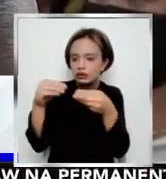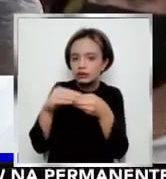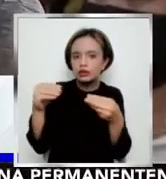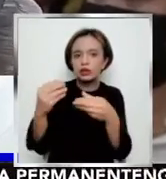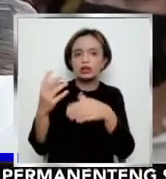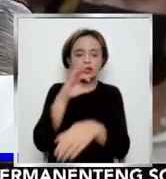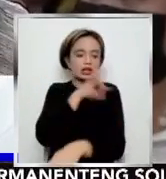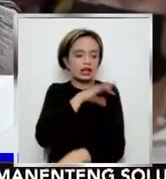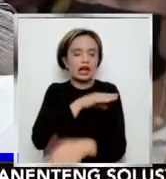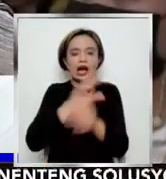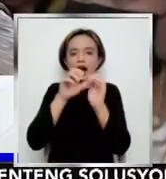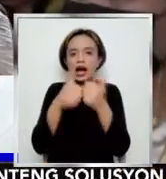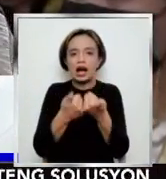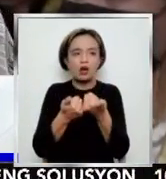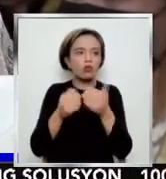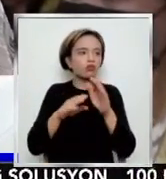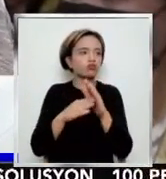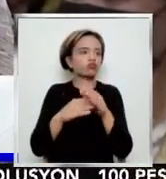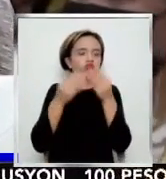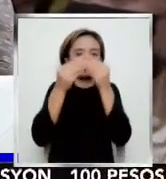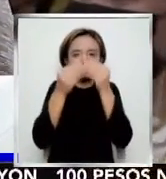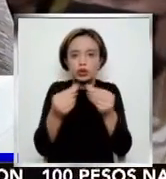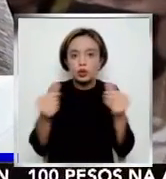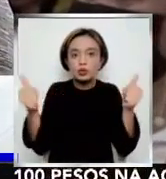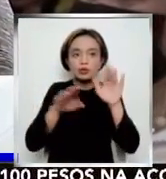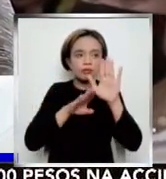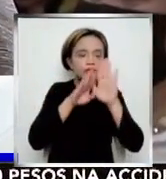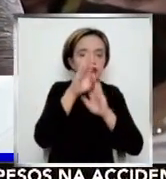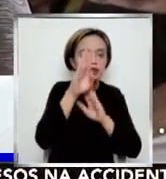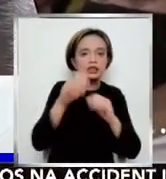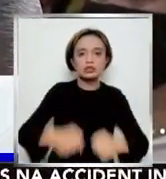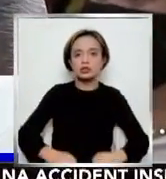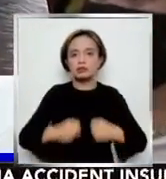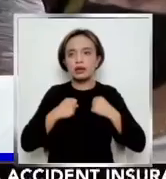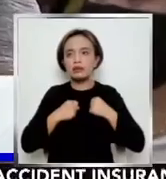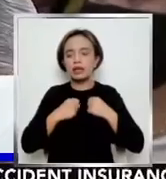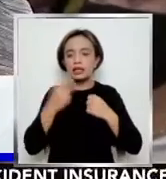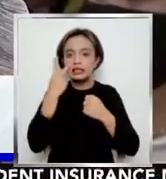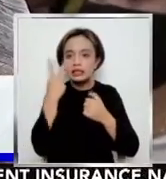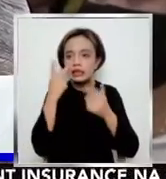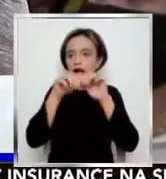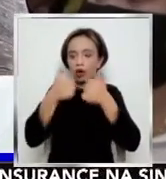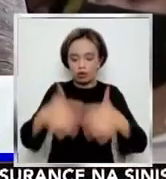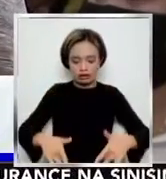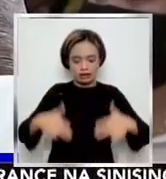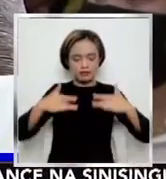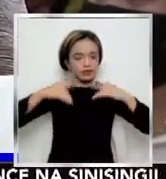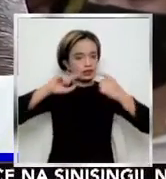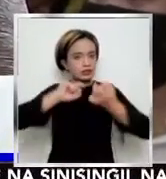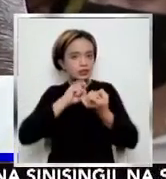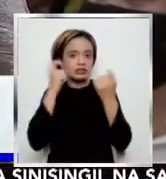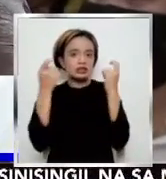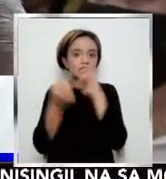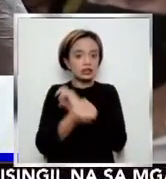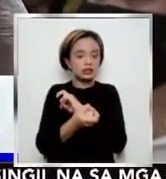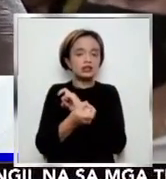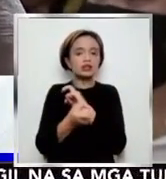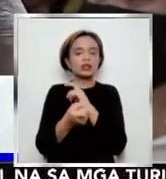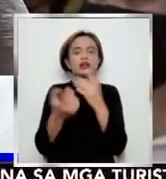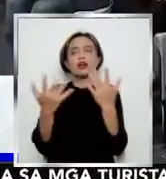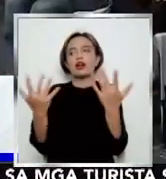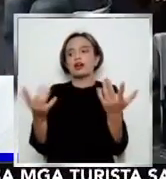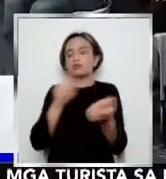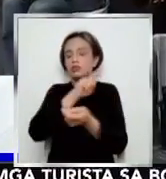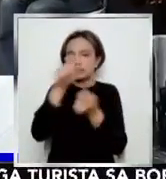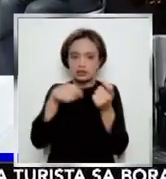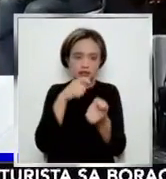nakaahon at paano makikita yung pagbabago sa kanilang pamumuhay, specifically sa kanilang economic